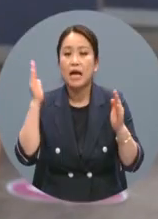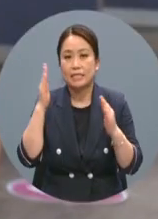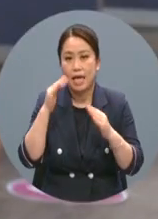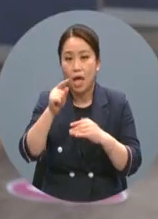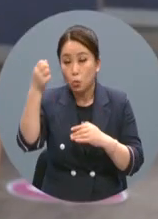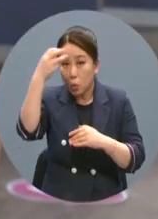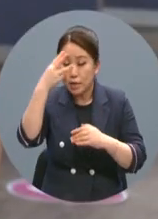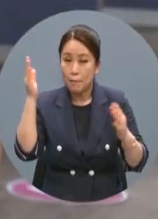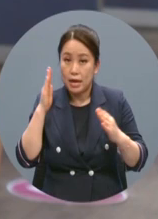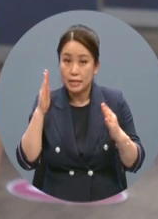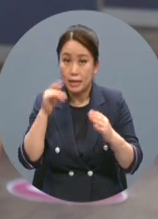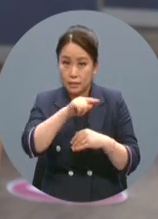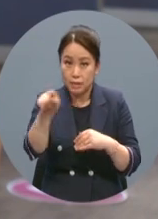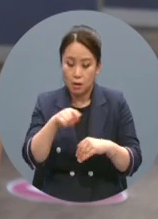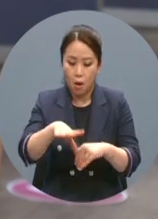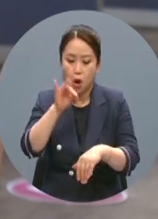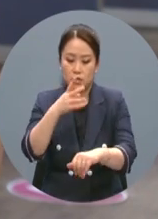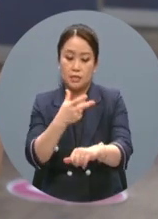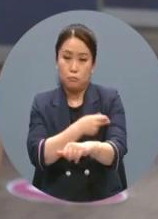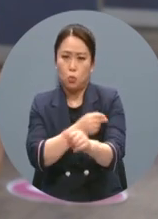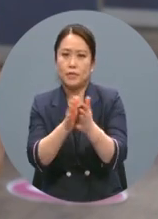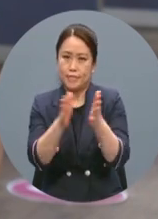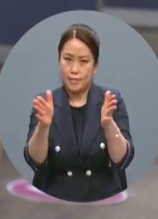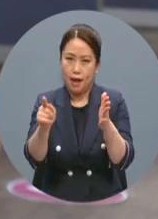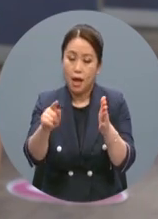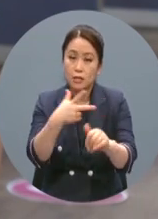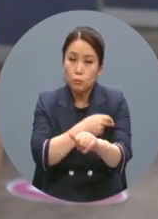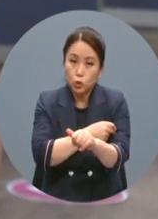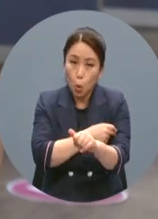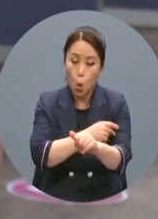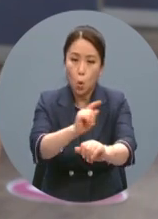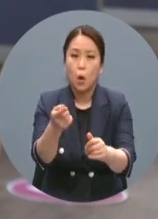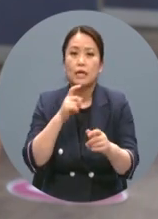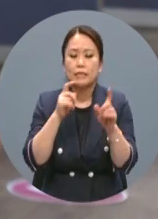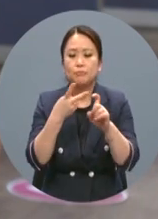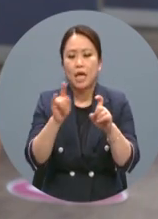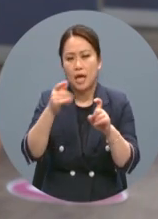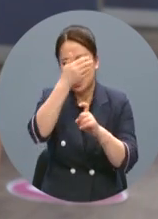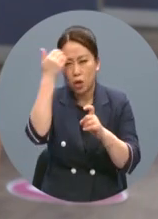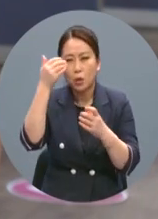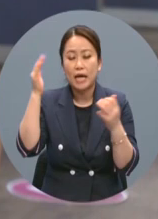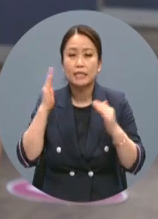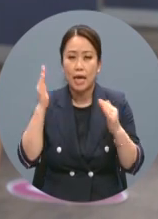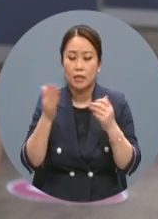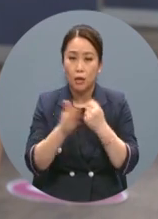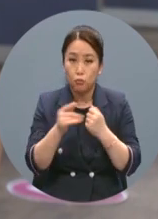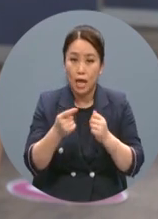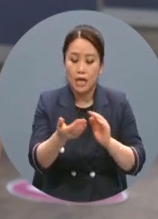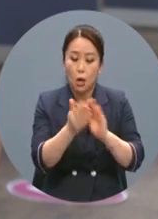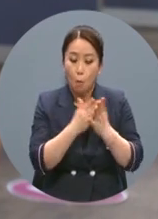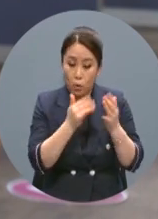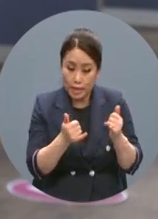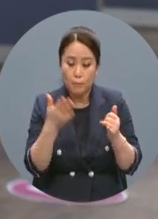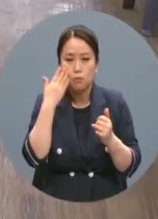앞두고 고3 수험생들 대상으로 우선 접종이 시작됐습니다. 접종 대상자가 10대 청소년인 만큼 앞서 본인과 보호자 동의